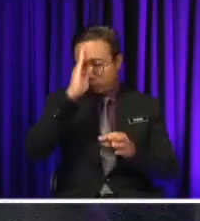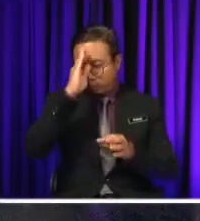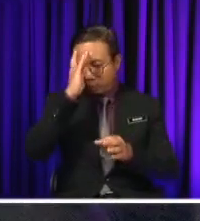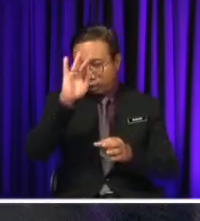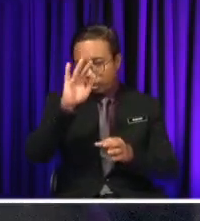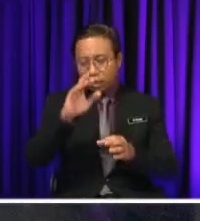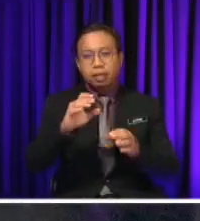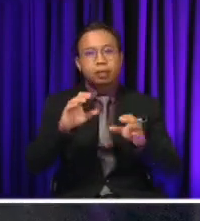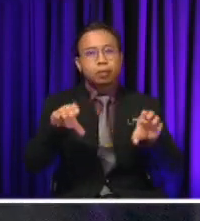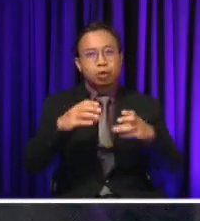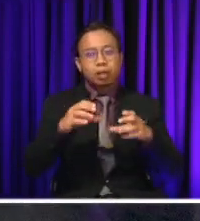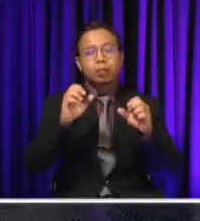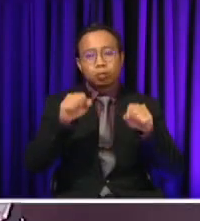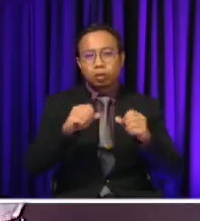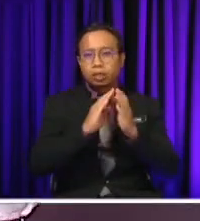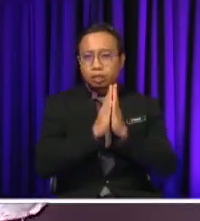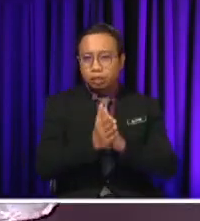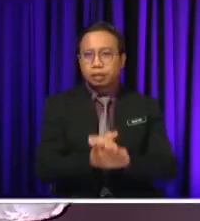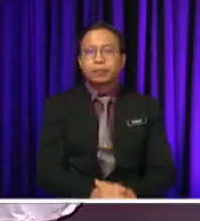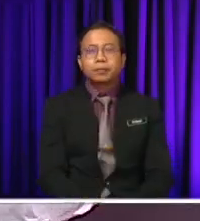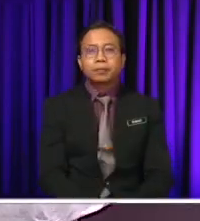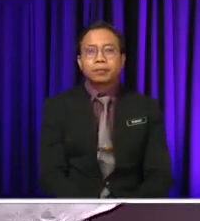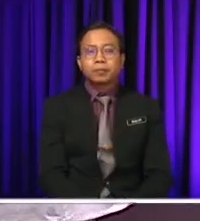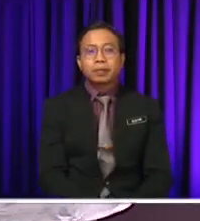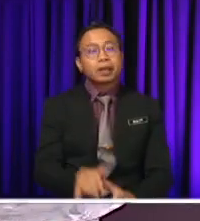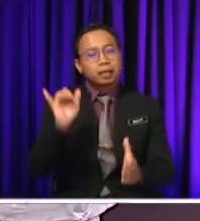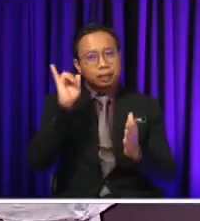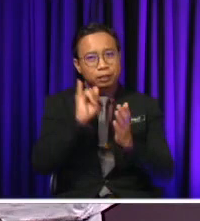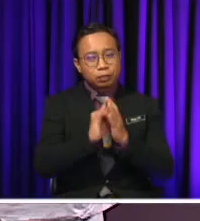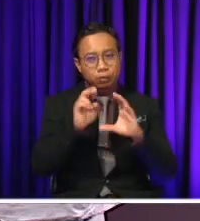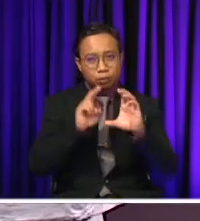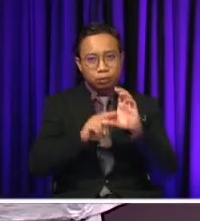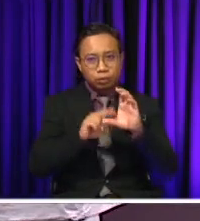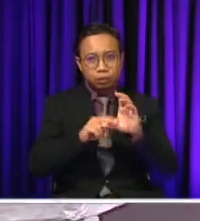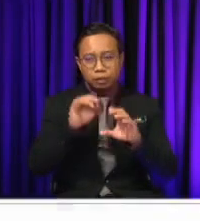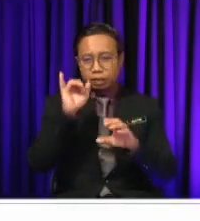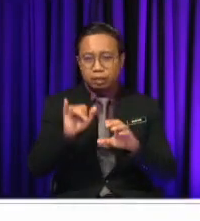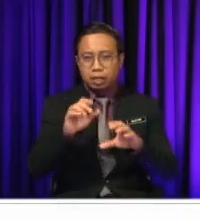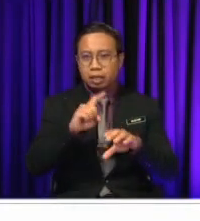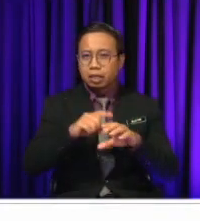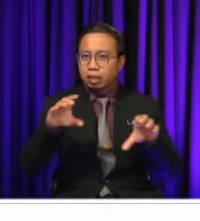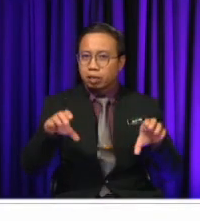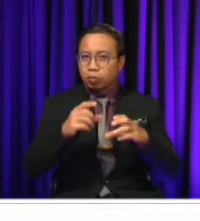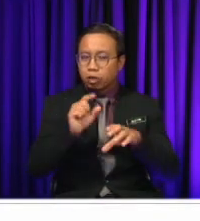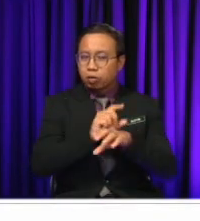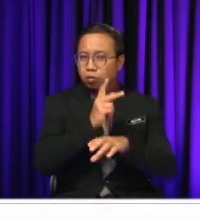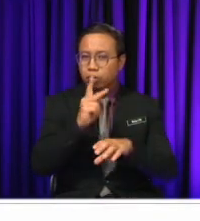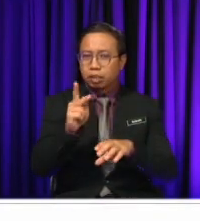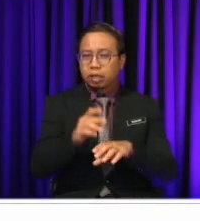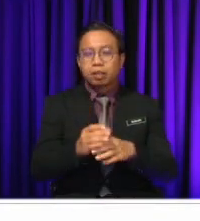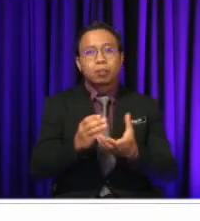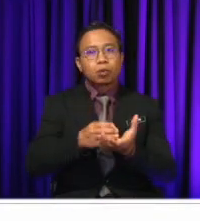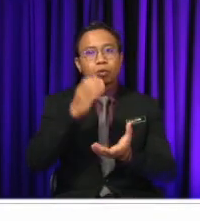jadilah dia seperti ini oh itu kursi yang dibuat menggunakan botol plastik